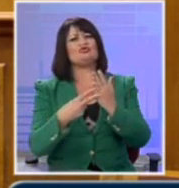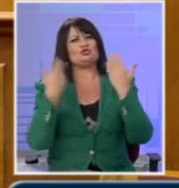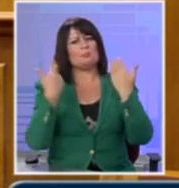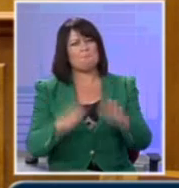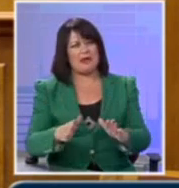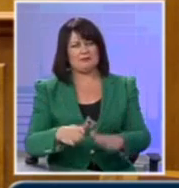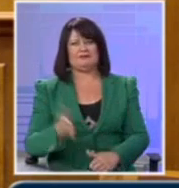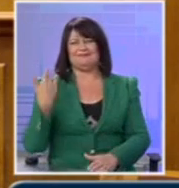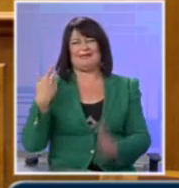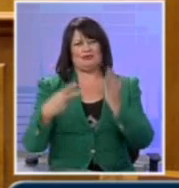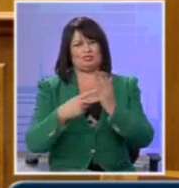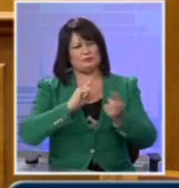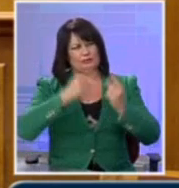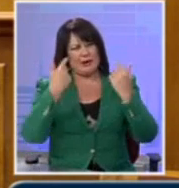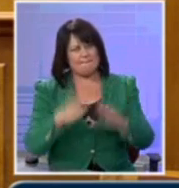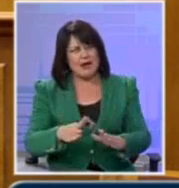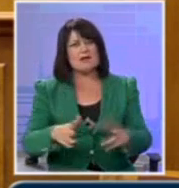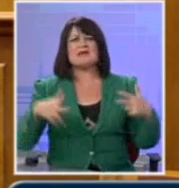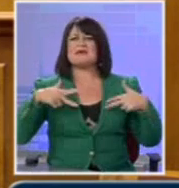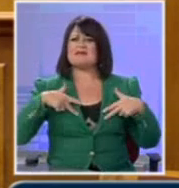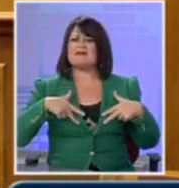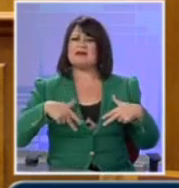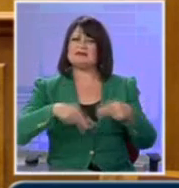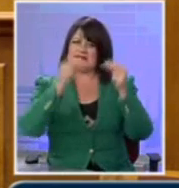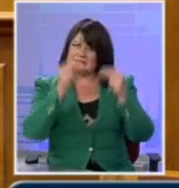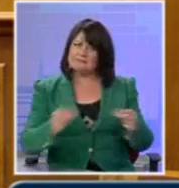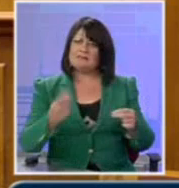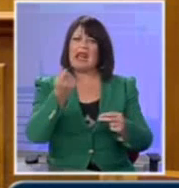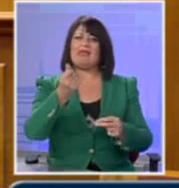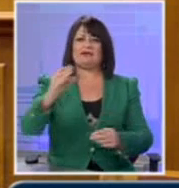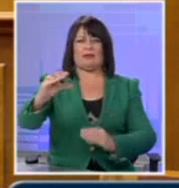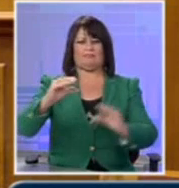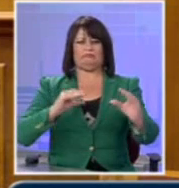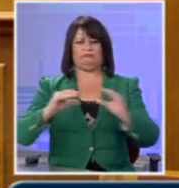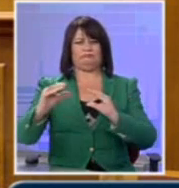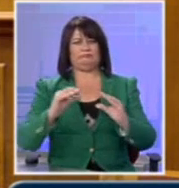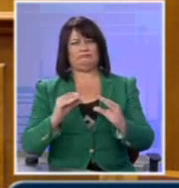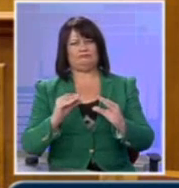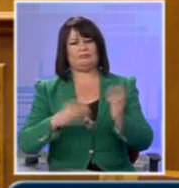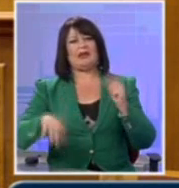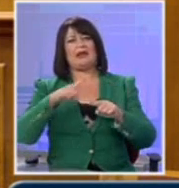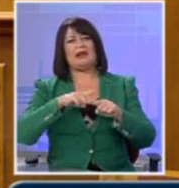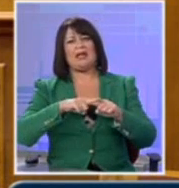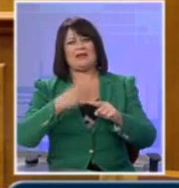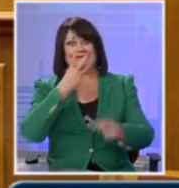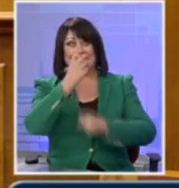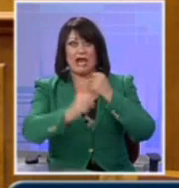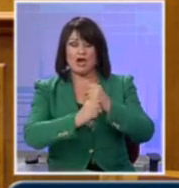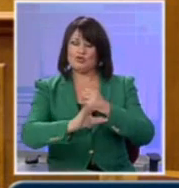συμφωνία του Αυγούστου η κυβέρνηση έλυσε το οξύ χρηματοδοτικό πρόβλημα της χώρας για την επόμενη τριετία,